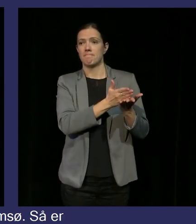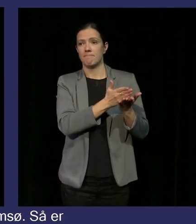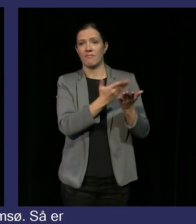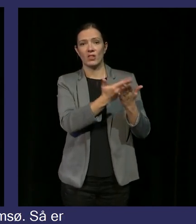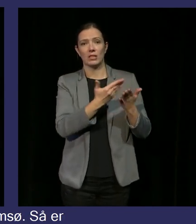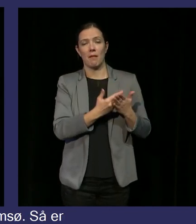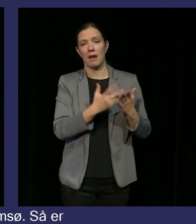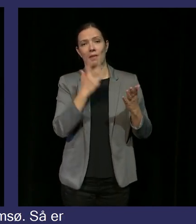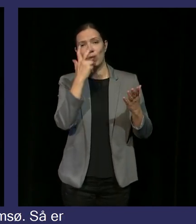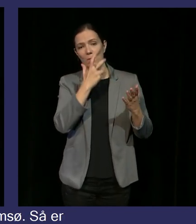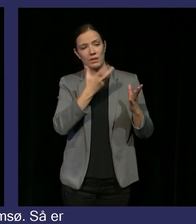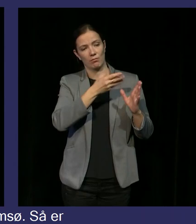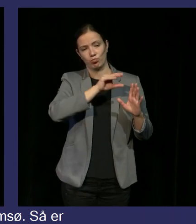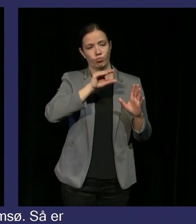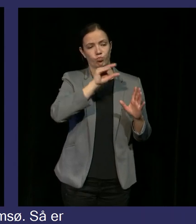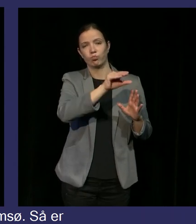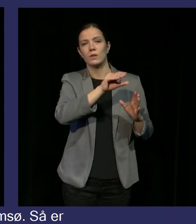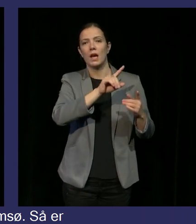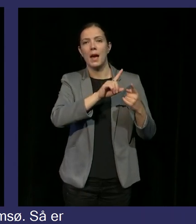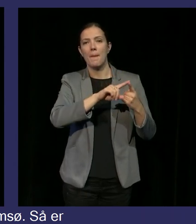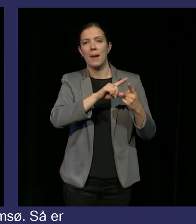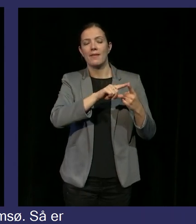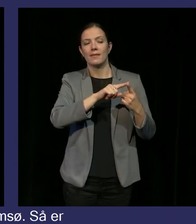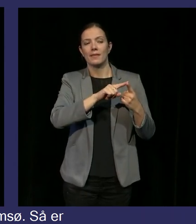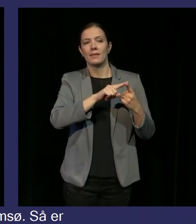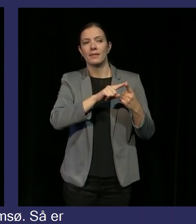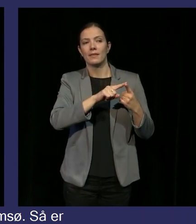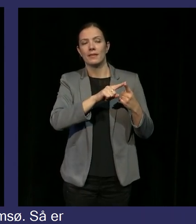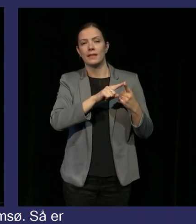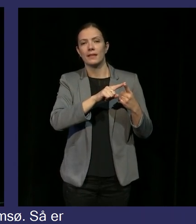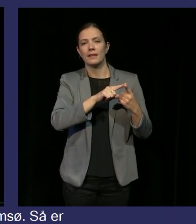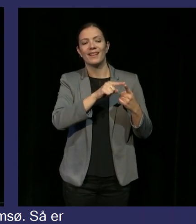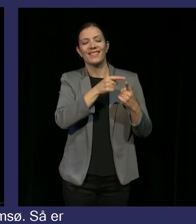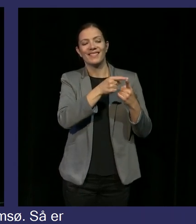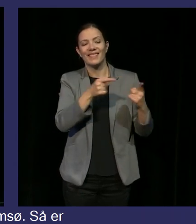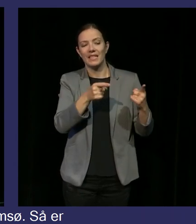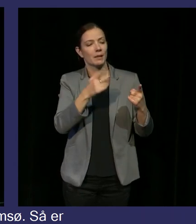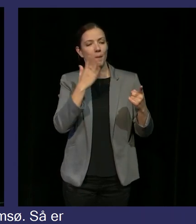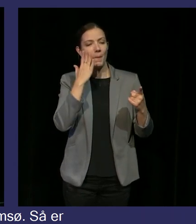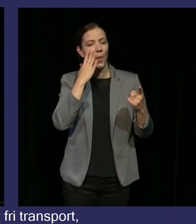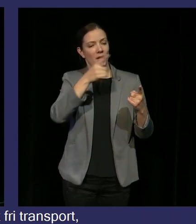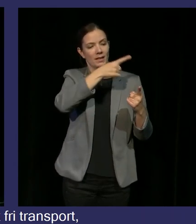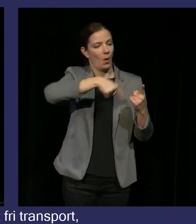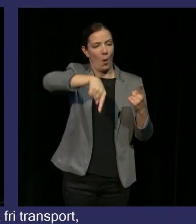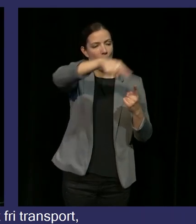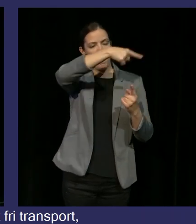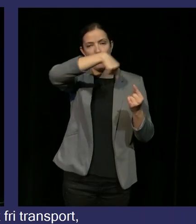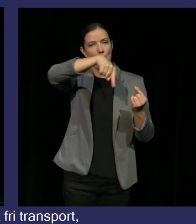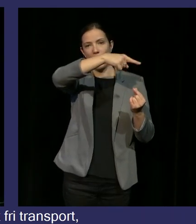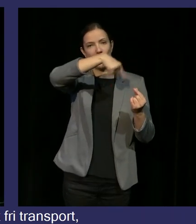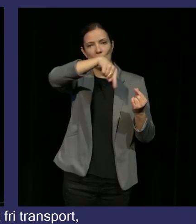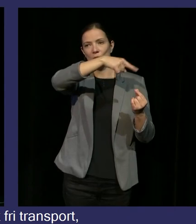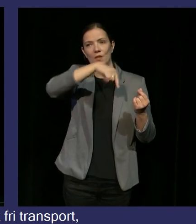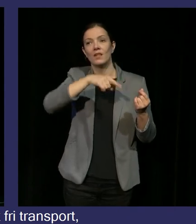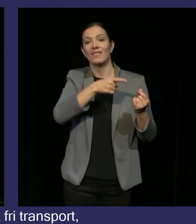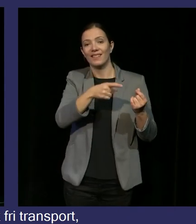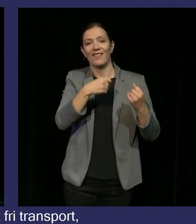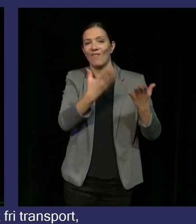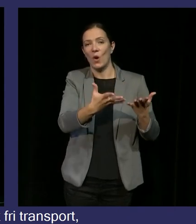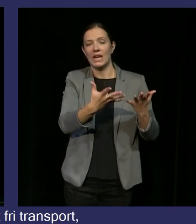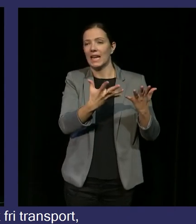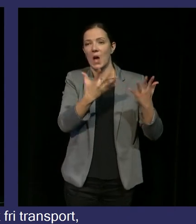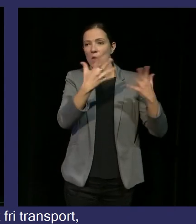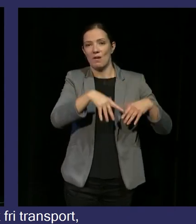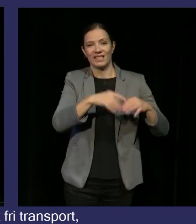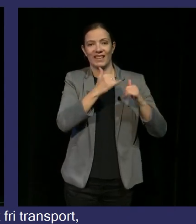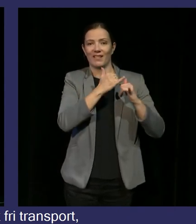for eksempel I Tromsø da, men så det sånn at da det jo de som ikke bor I kretsen til den skolen, de får jo ikke automatisk